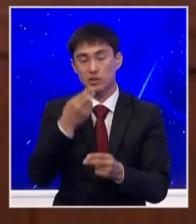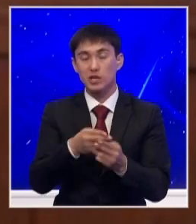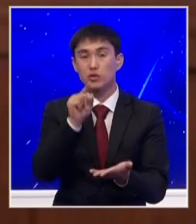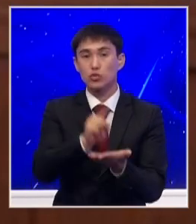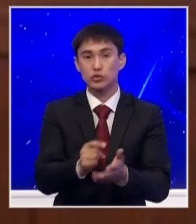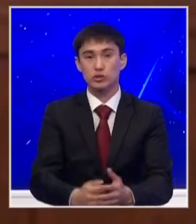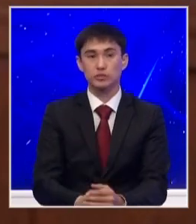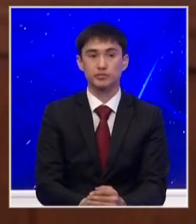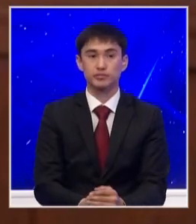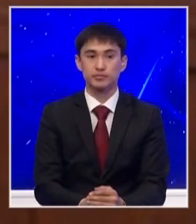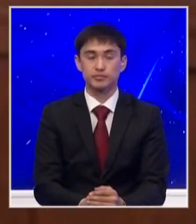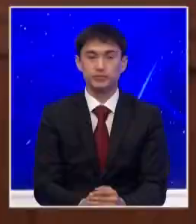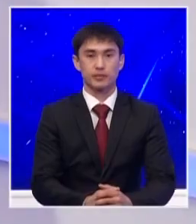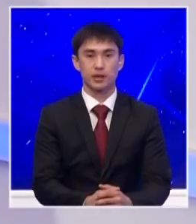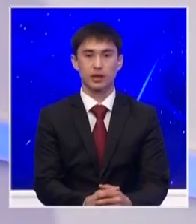эти должности.